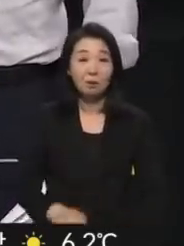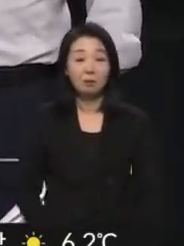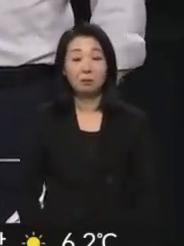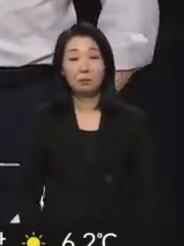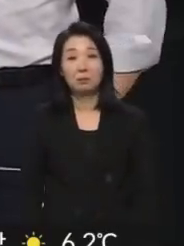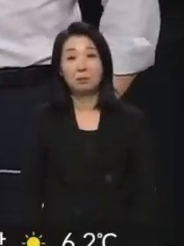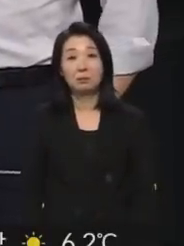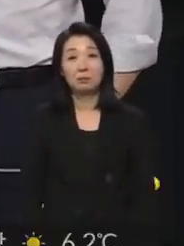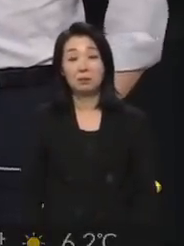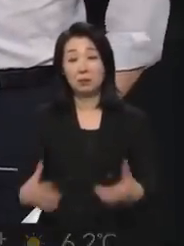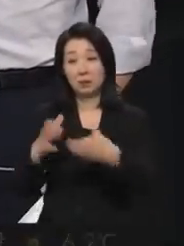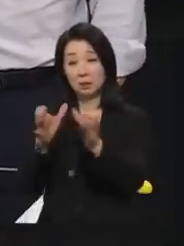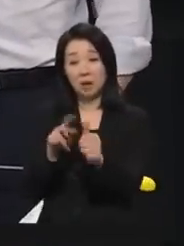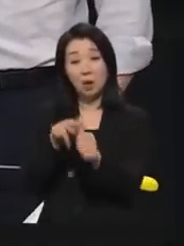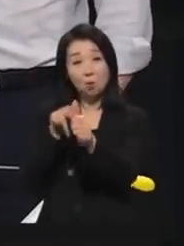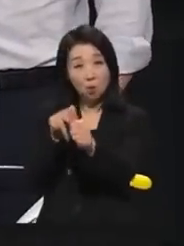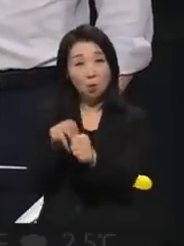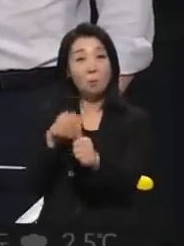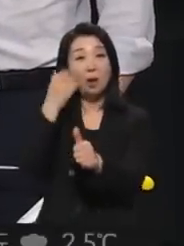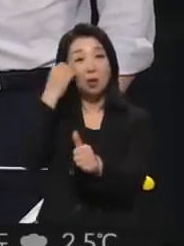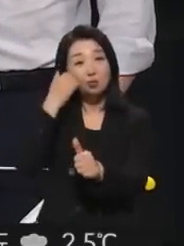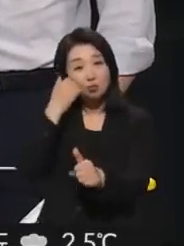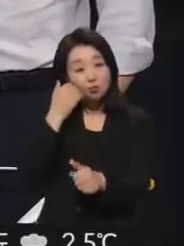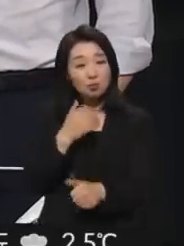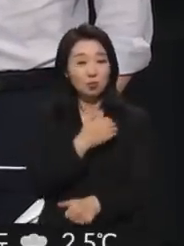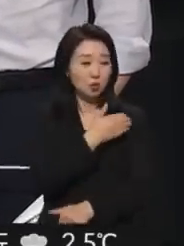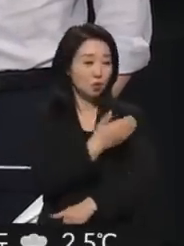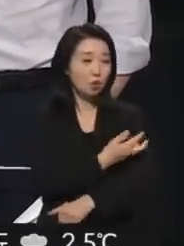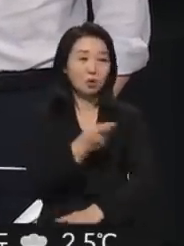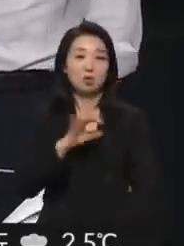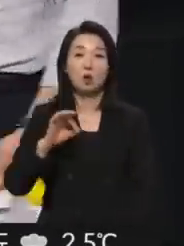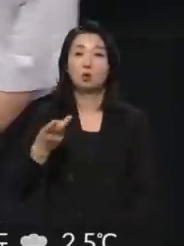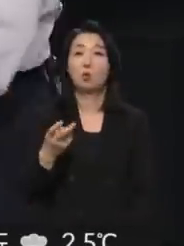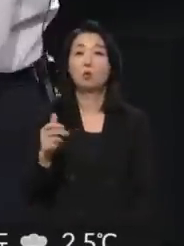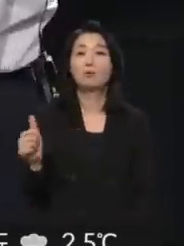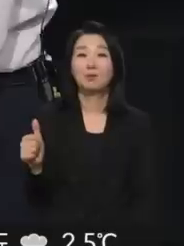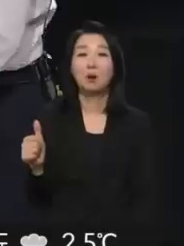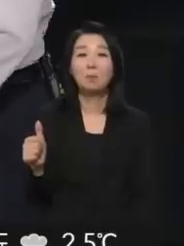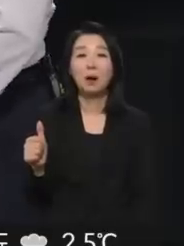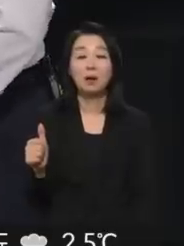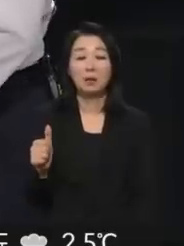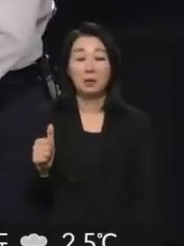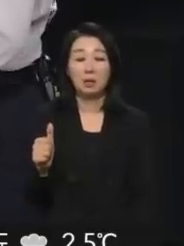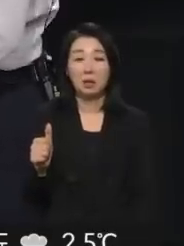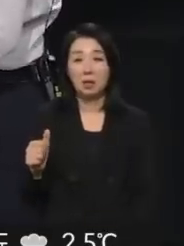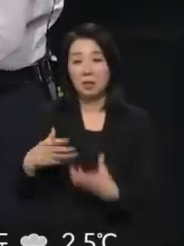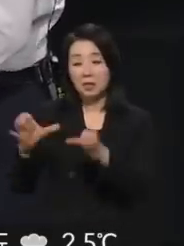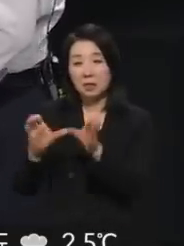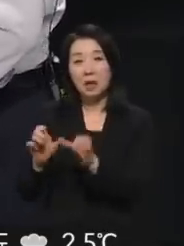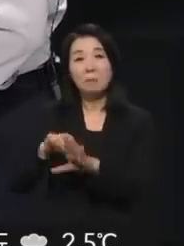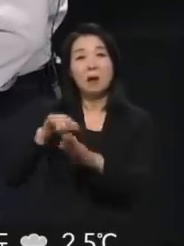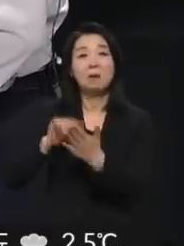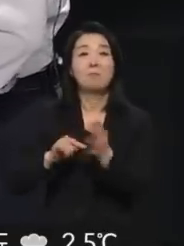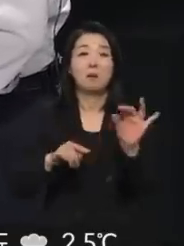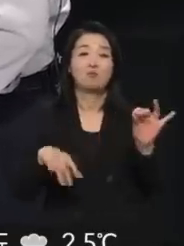당권 도전을 시사한 원조 윤핵관 권성동 의원 역시 당심 100%를 외치고 있는데요.